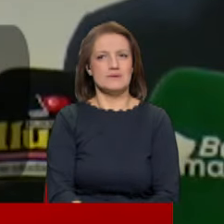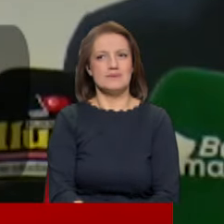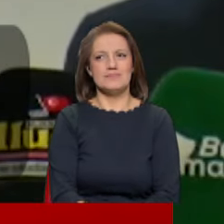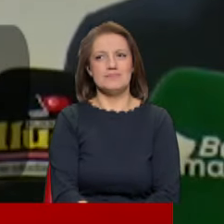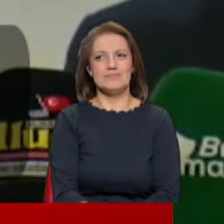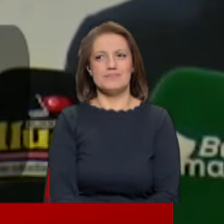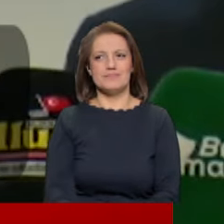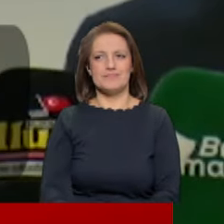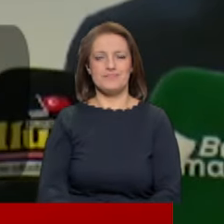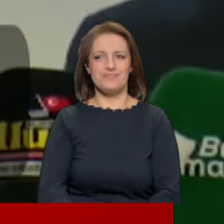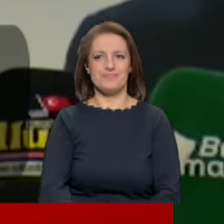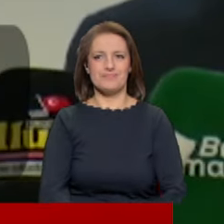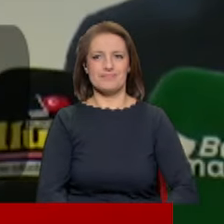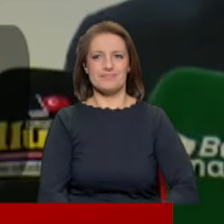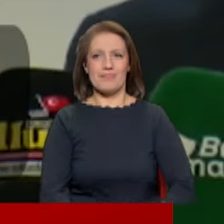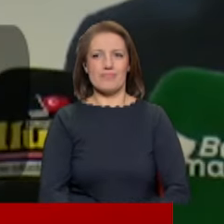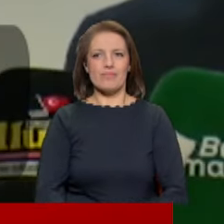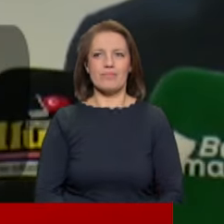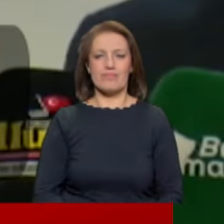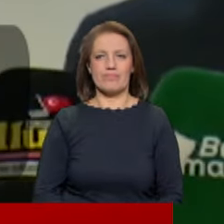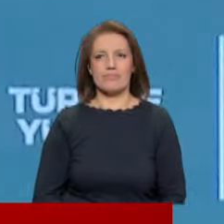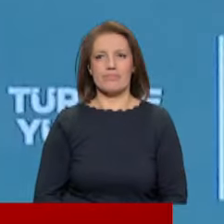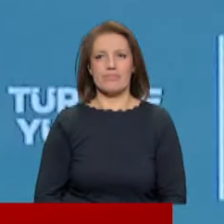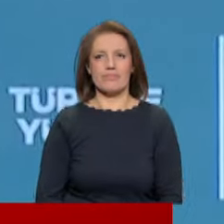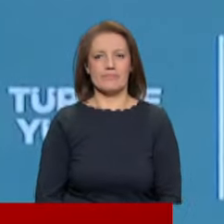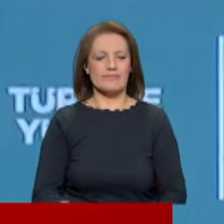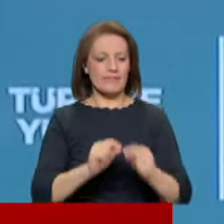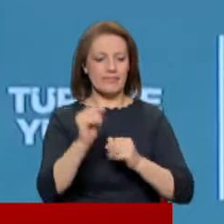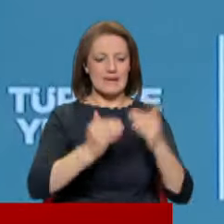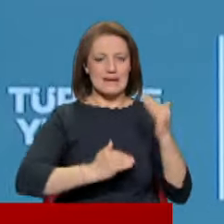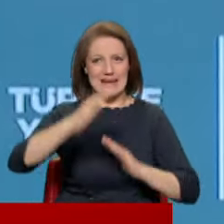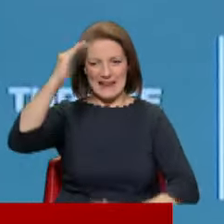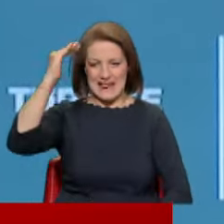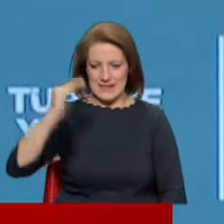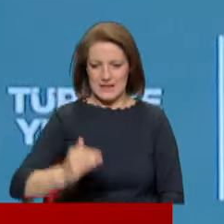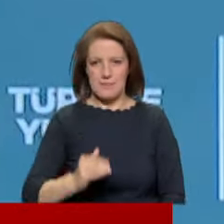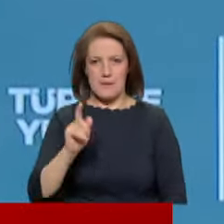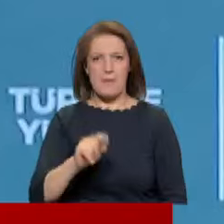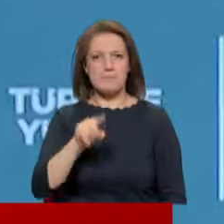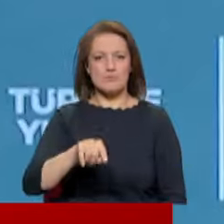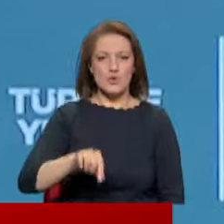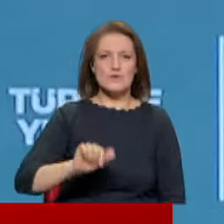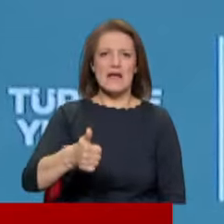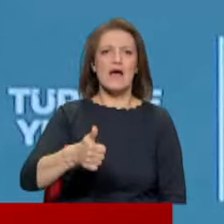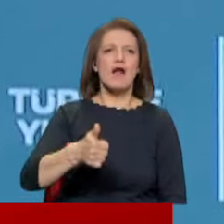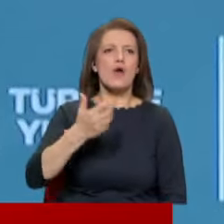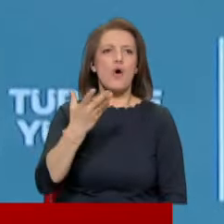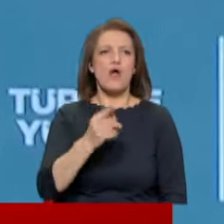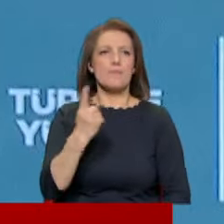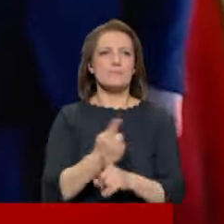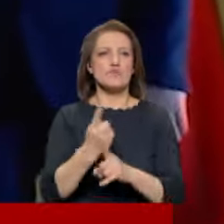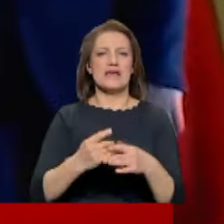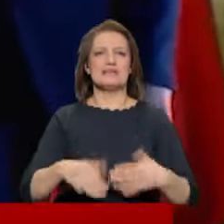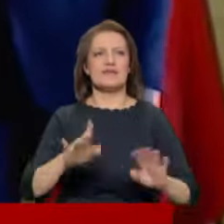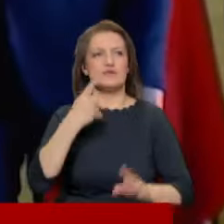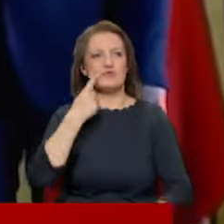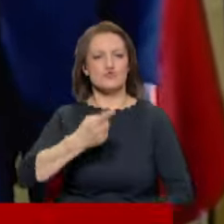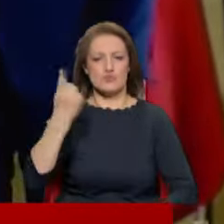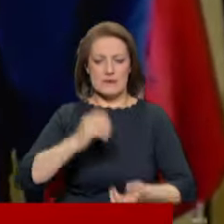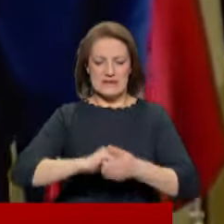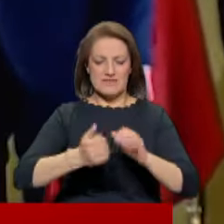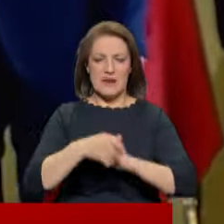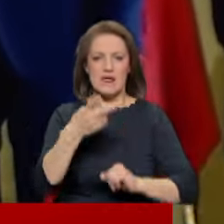aynı hikayeler ama enflasyon düşeceği falan yok. Enflasyonu indirmek Bugünden yarına olacak bir şey değil. Cumhur